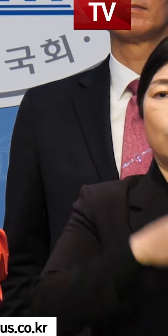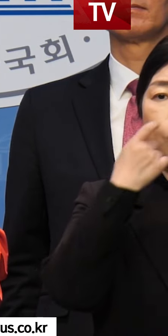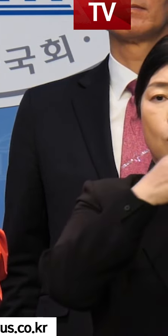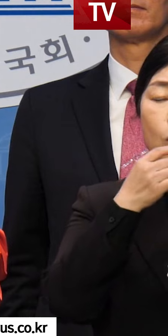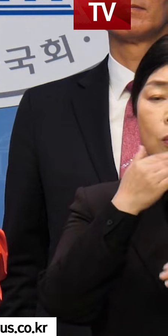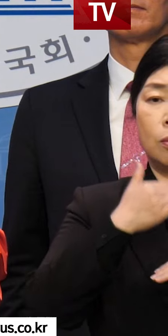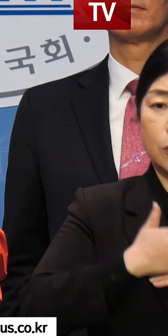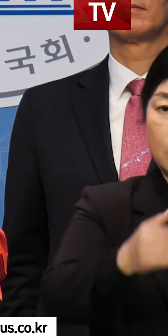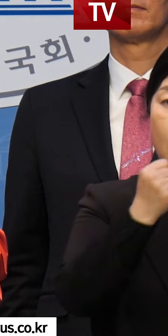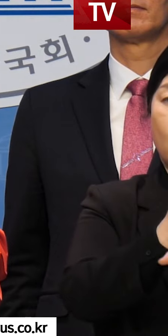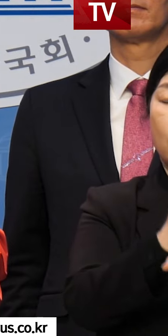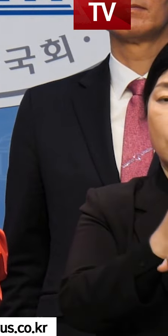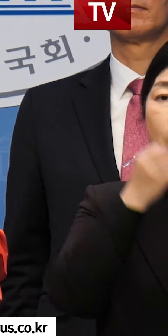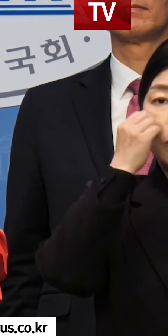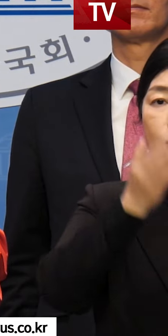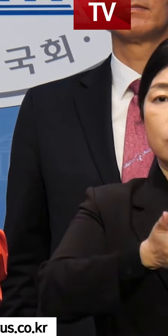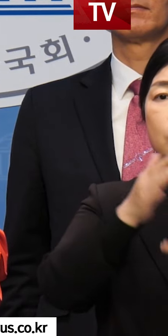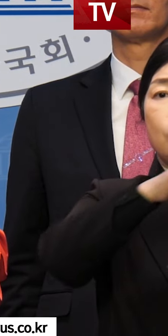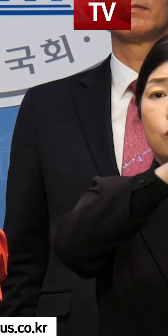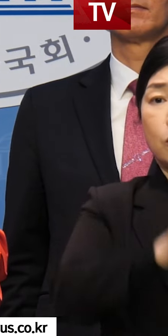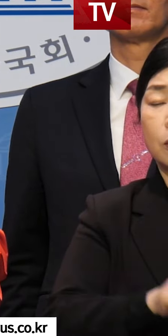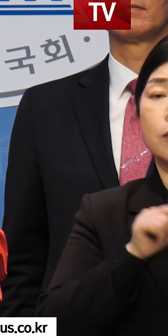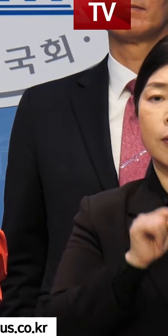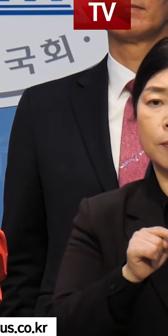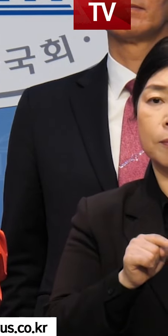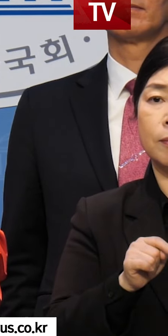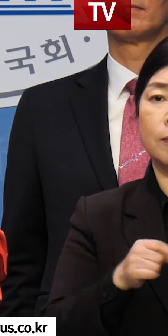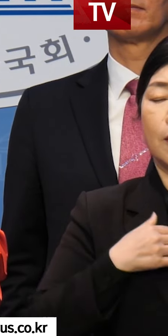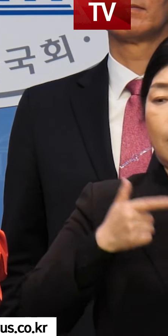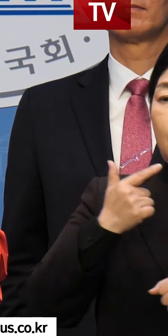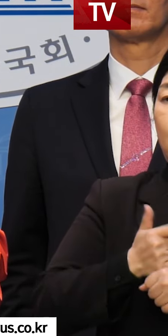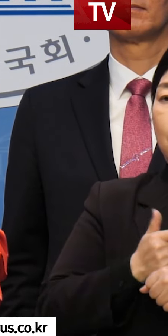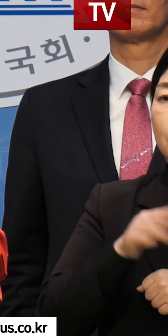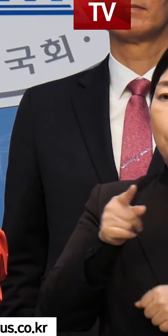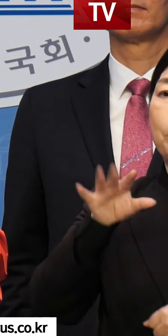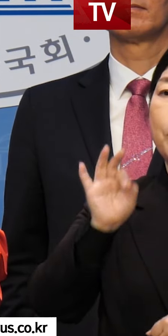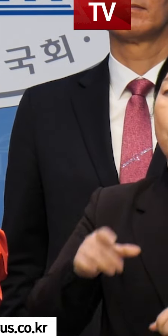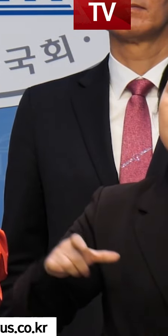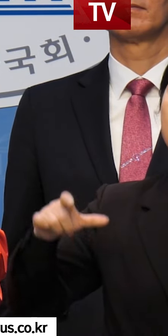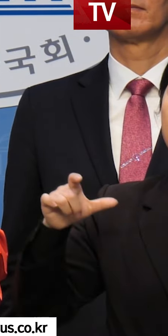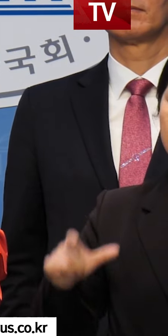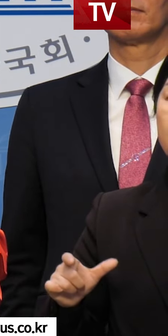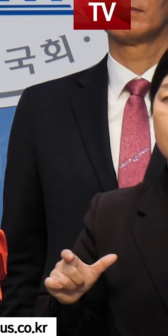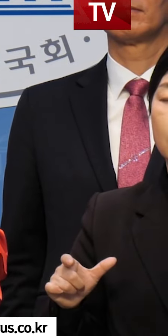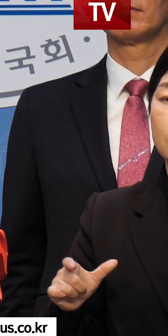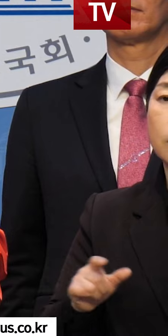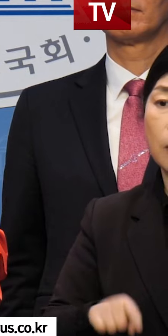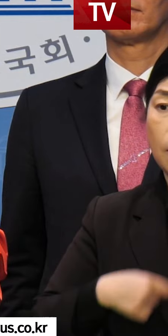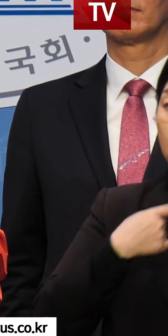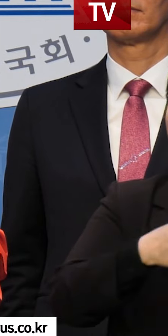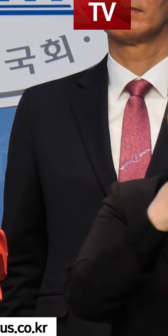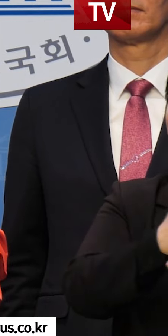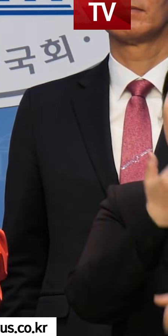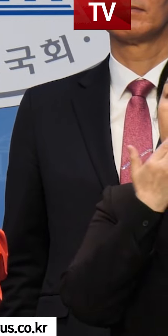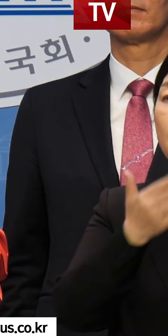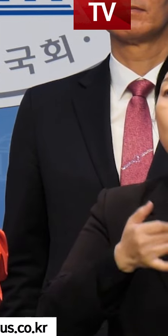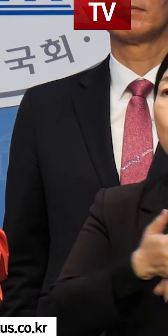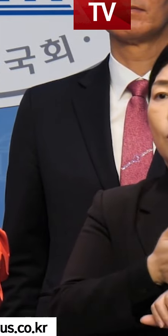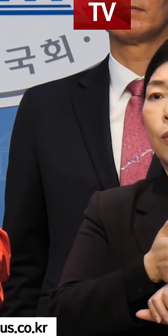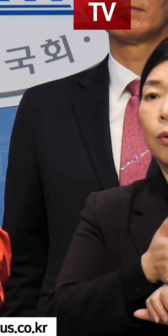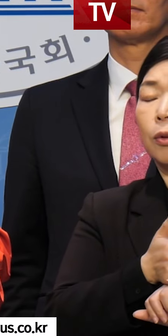있는 뉴시티 프로젝트에 남양주시 병지역이 편입될 수